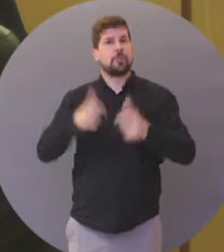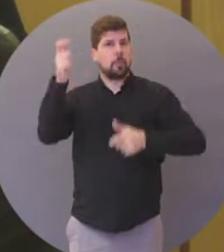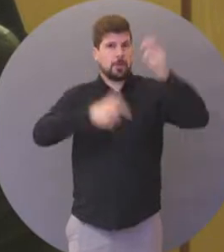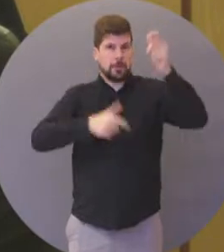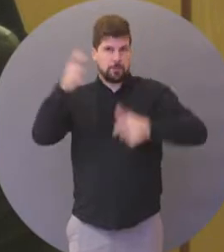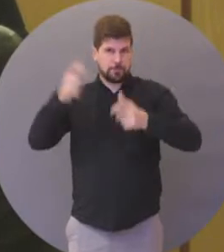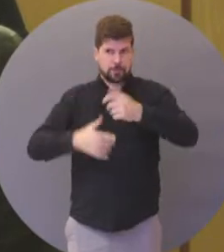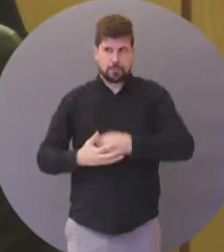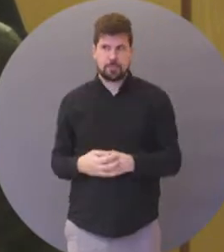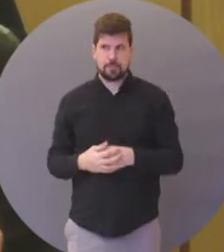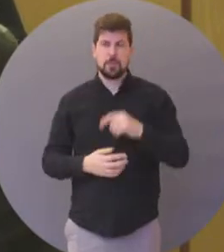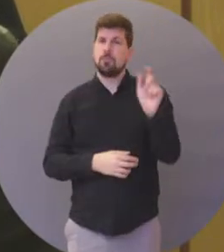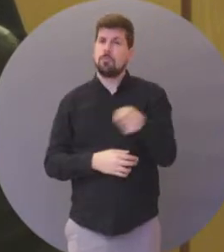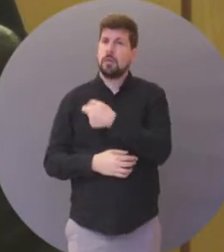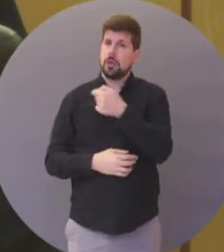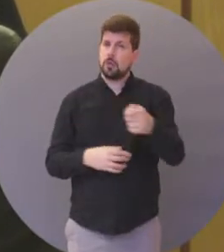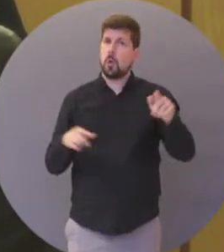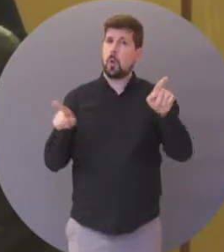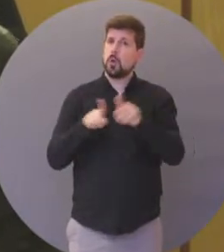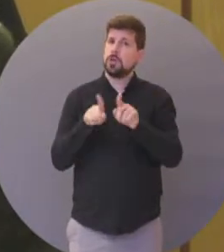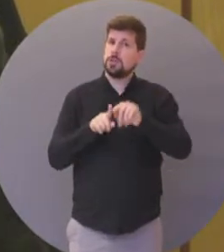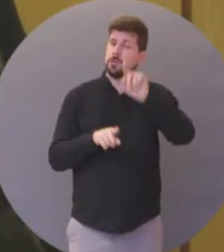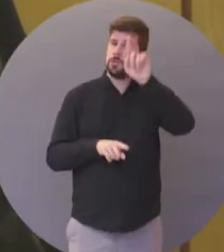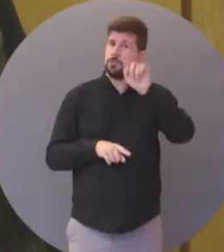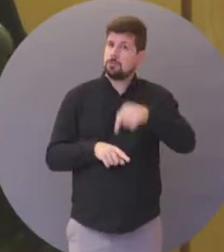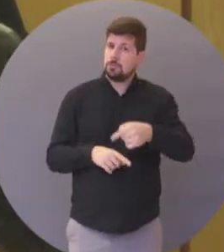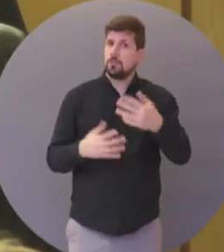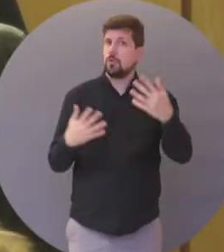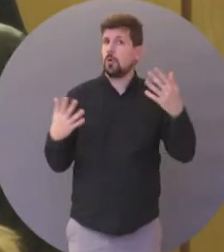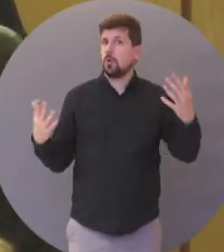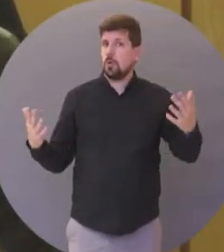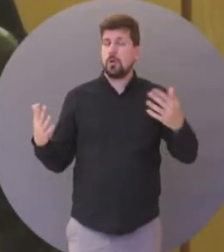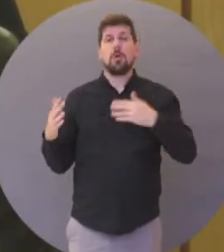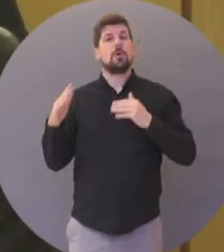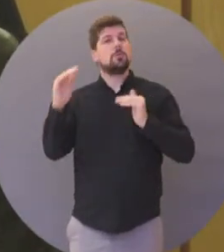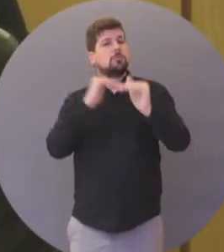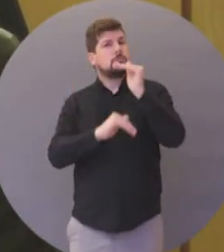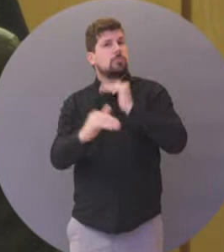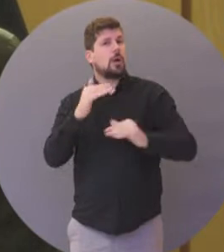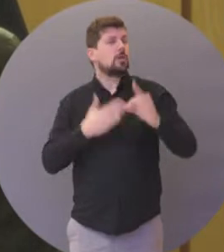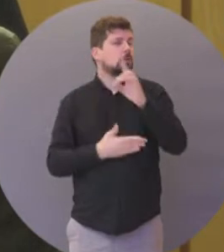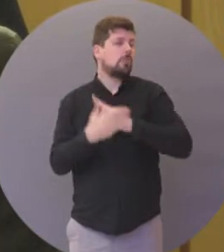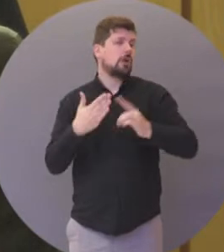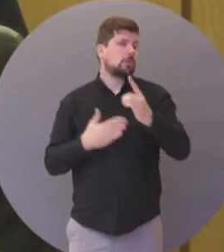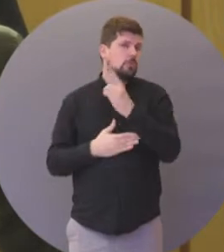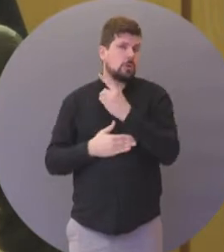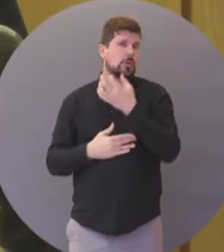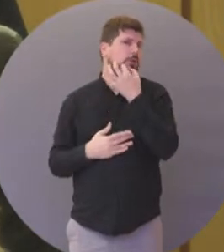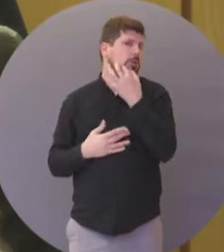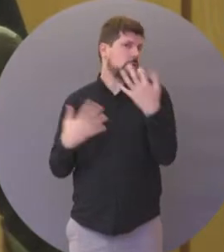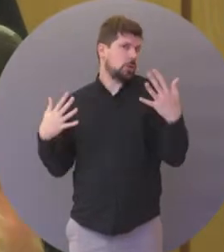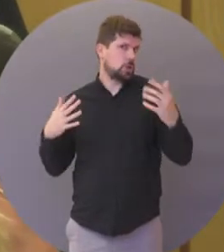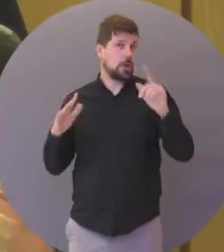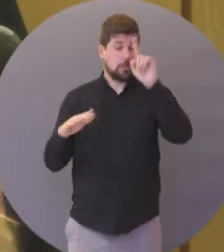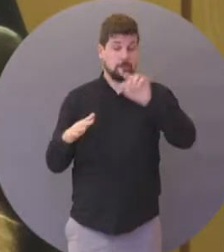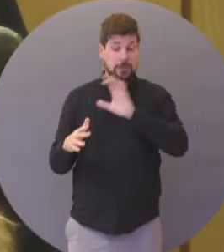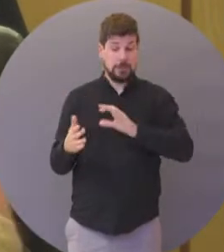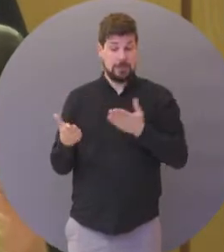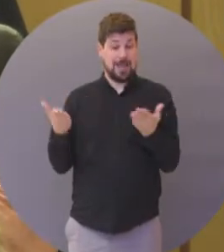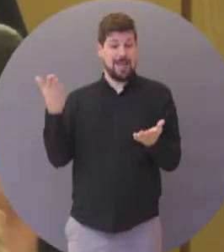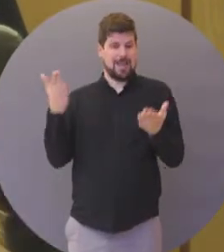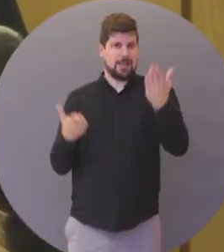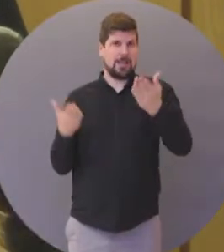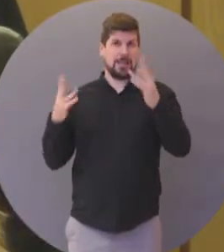il y a nécessité de trouver aussi on l'avait dit par rapport au plan départemental de l'habitat un véritable équilibre